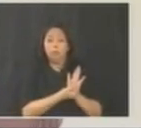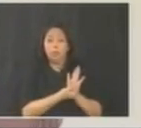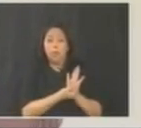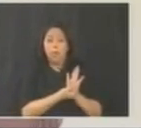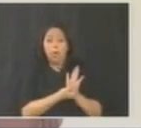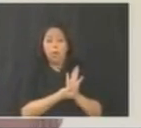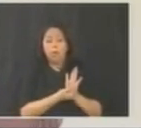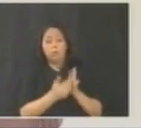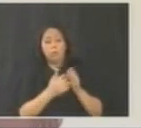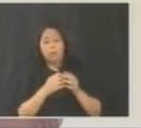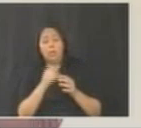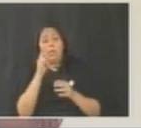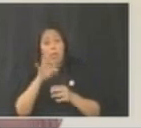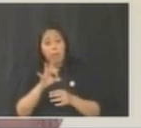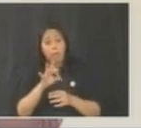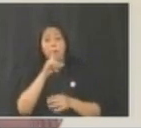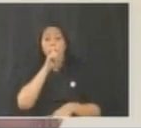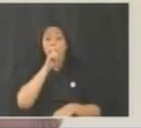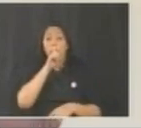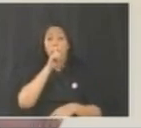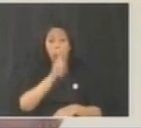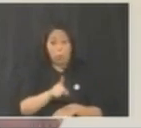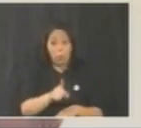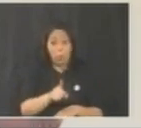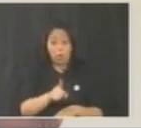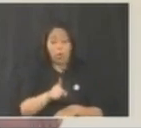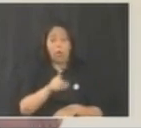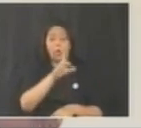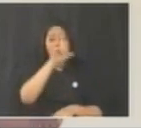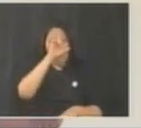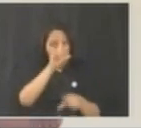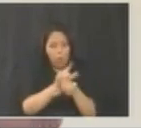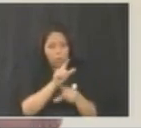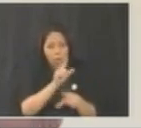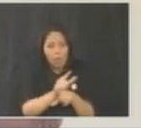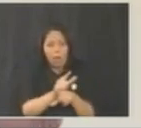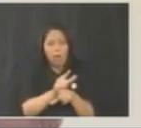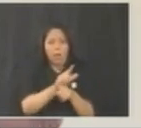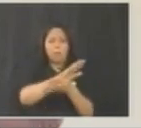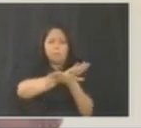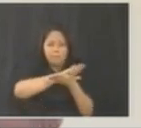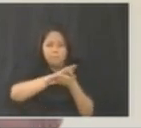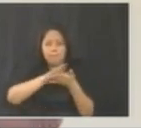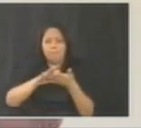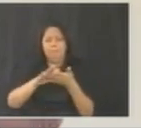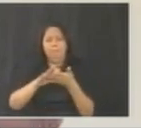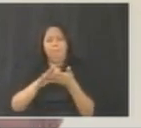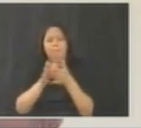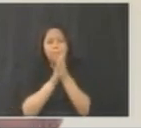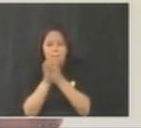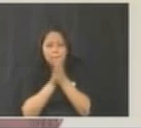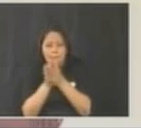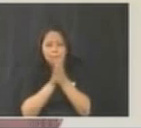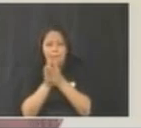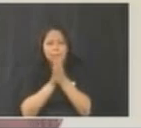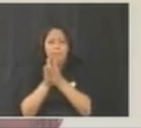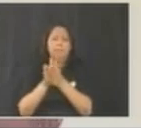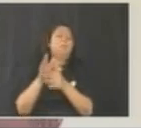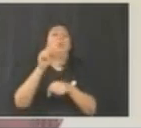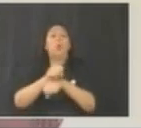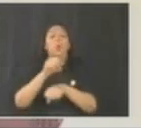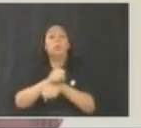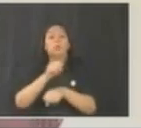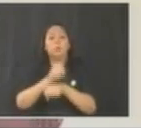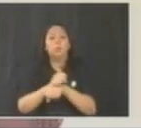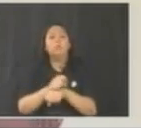kakulangan ang totoo, tapat at pursigidong paglilingkuran.